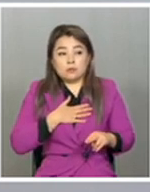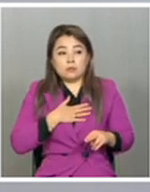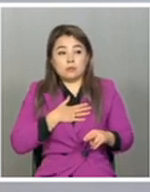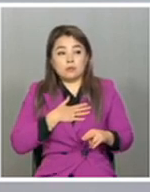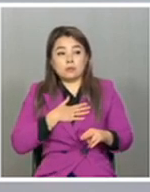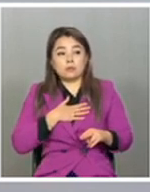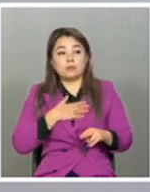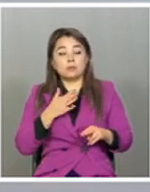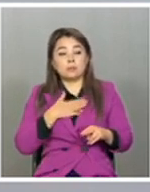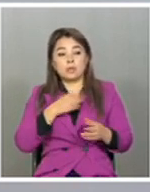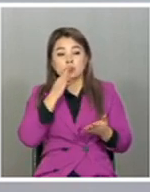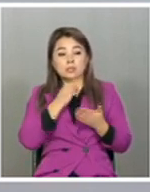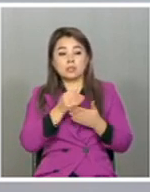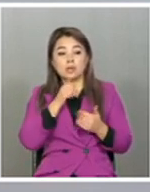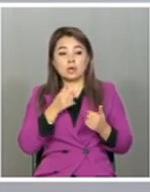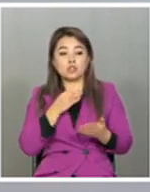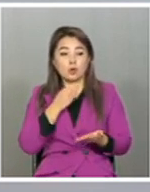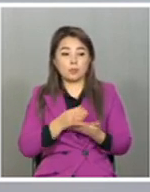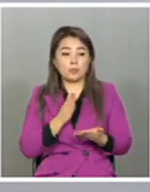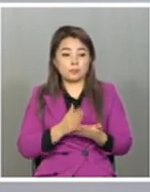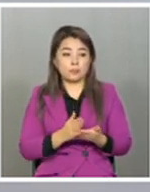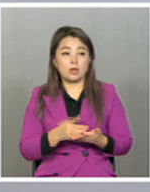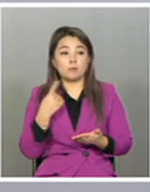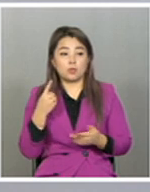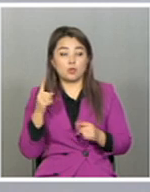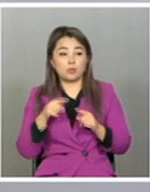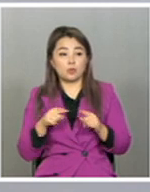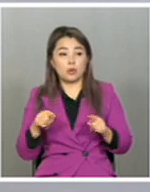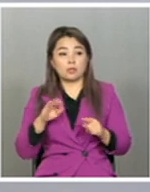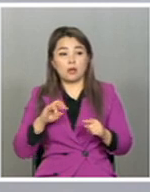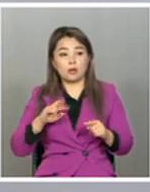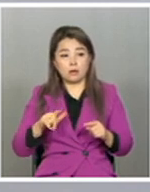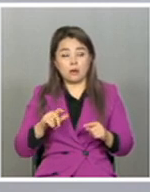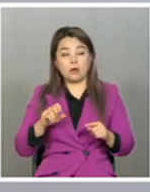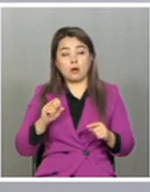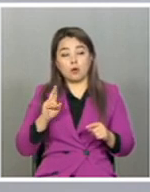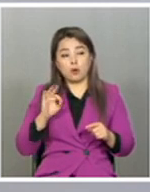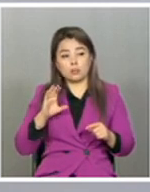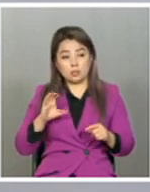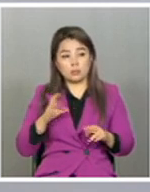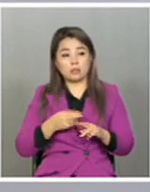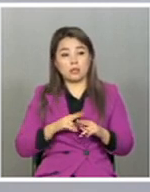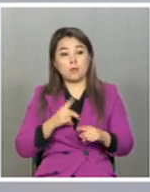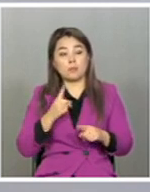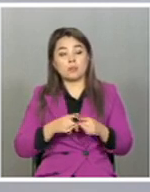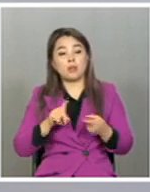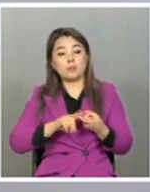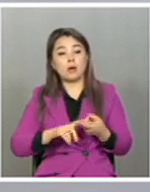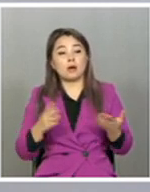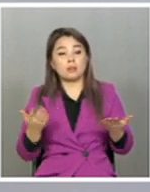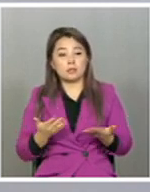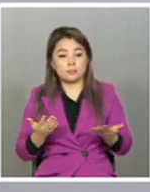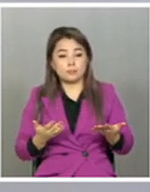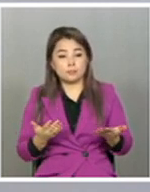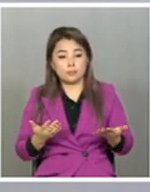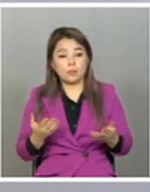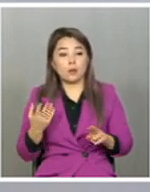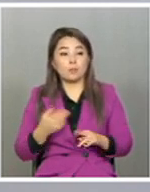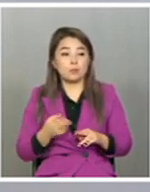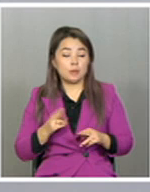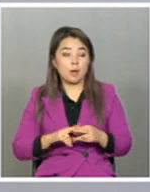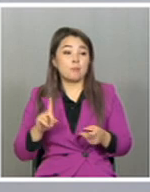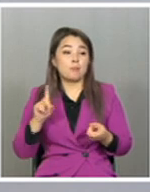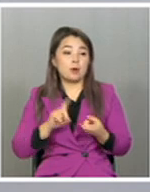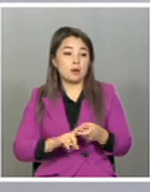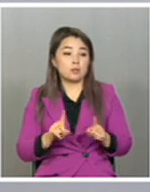біз мынандай сұраққа жауап берейік. Бір бұрыштың тангенсі мен косинусы қалай байланысады? Олардың